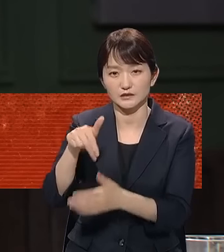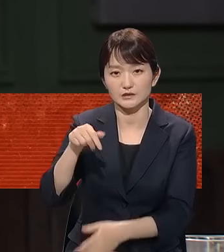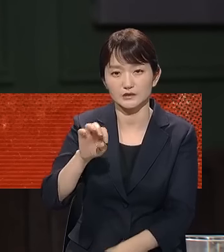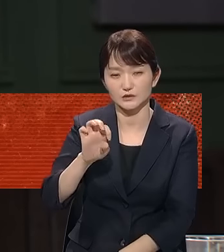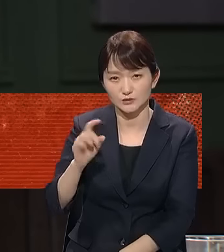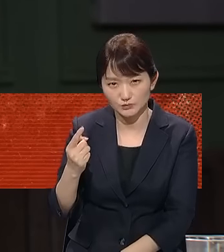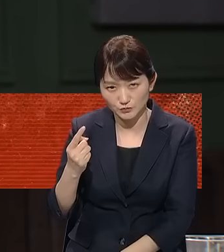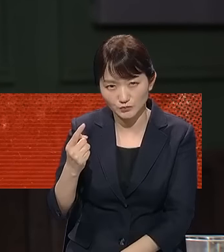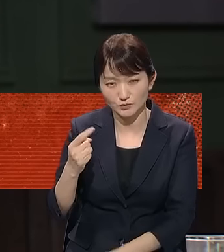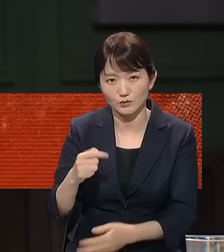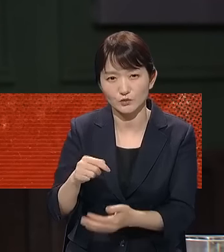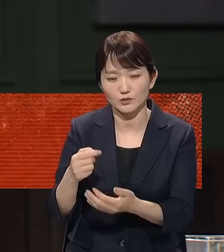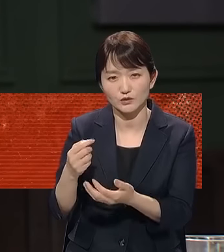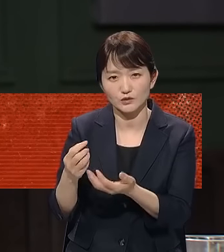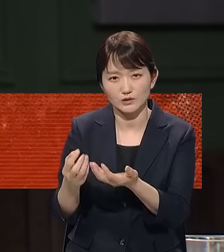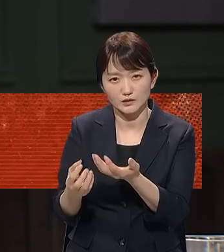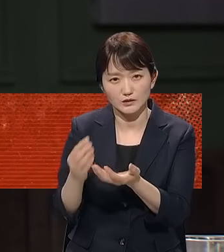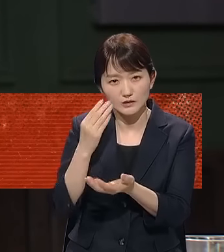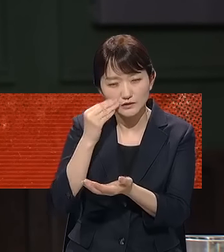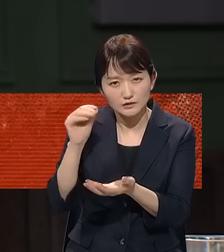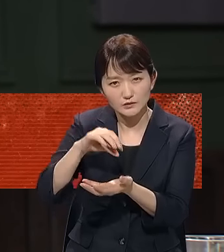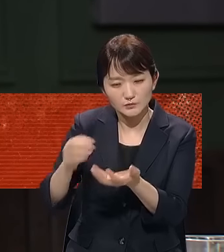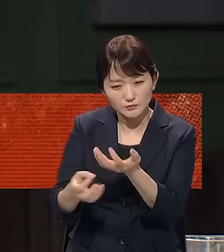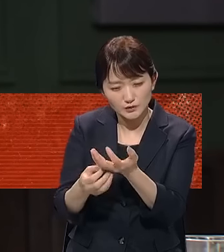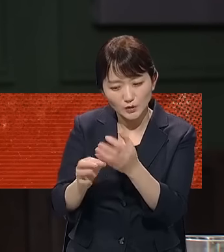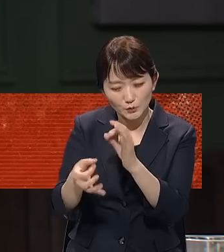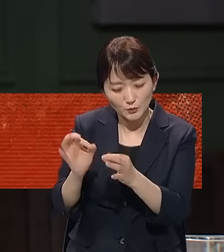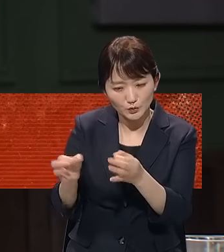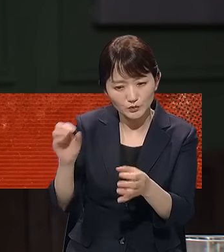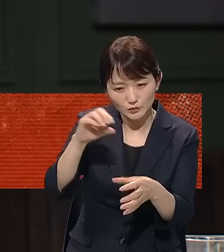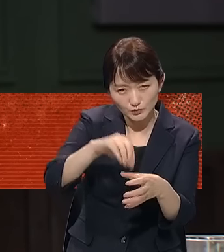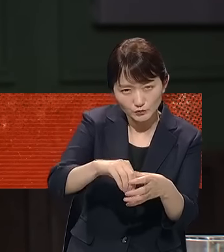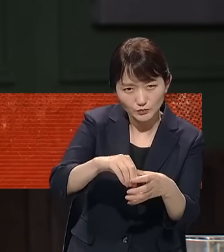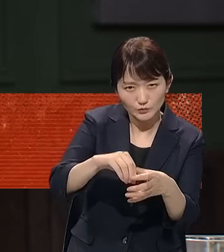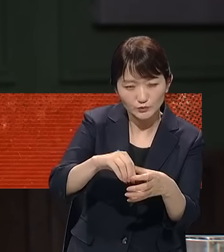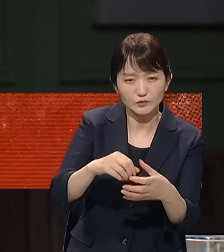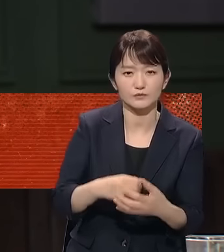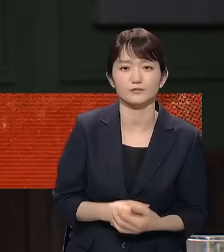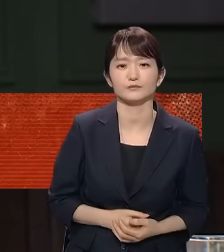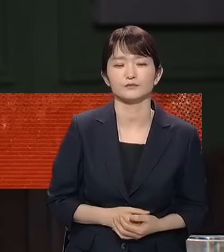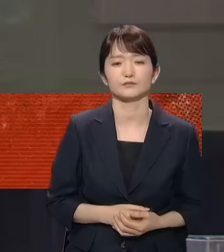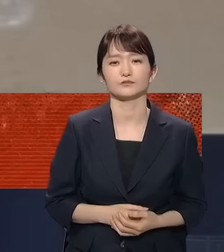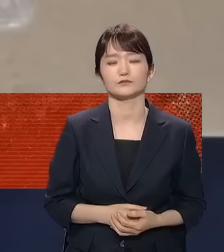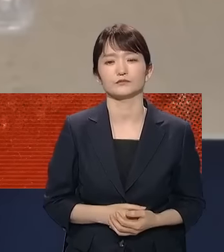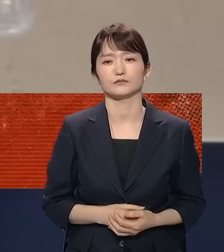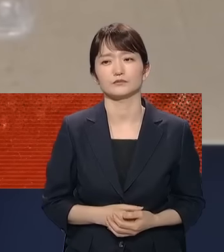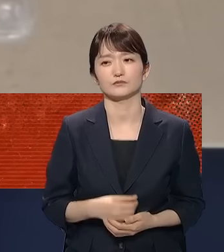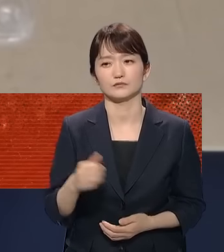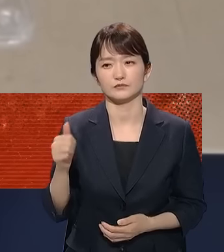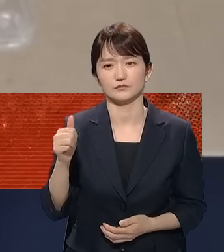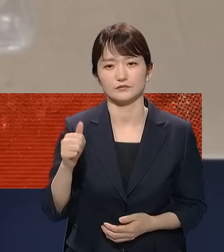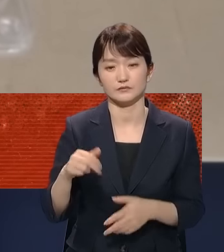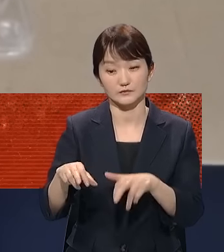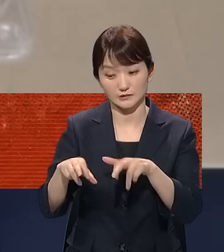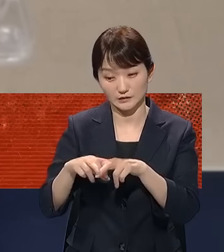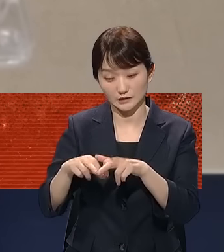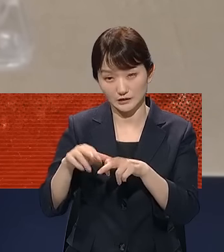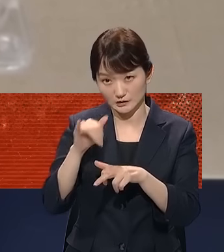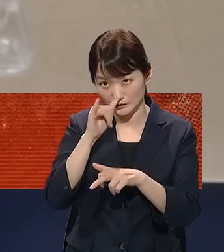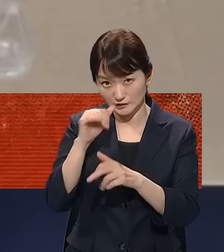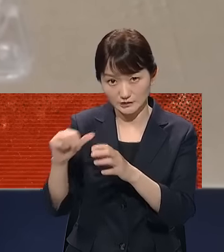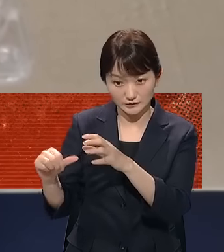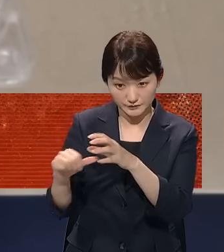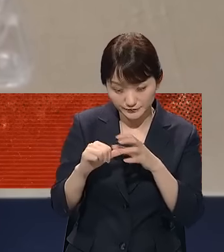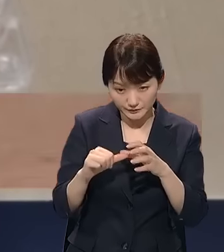거봉포도 이런 것도 함께 뒀다고 합니다 그런데 치밀한 계획은 이게 끝이 아니었습니다 전 남자 친구가 장애가 있다는 점을 이용해서